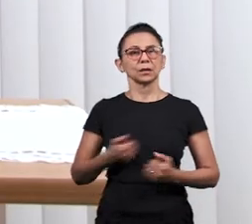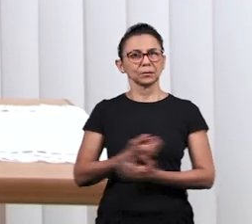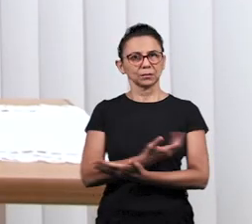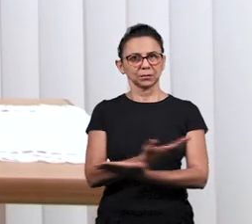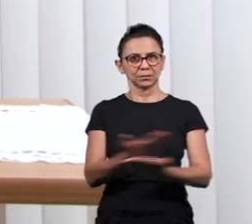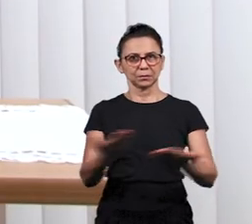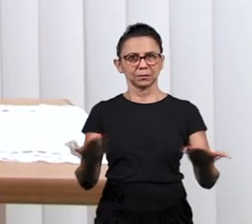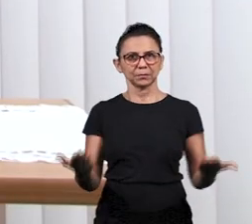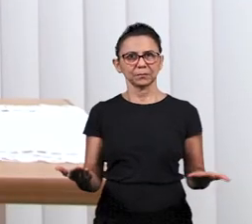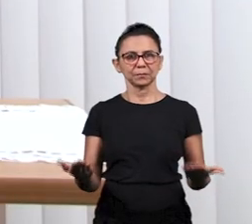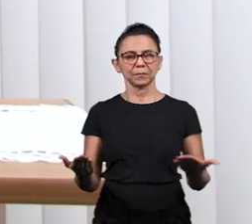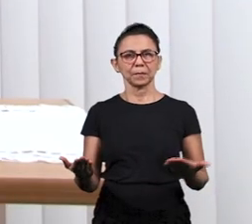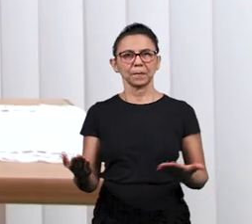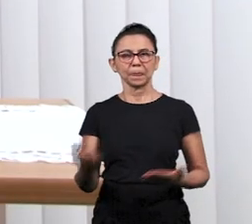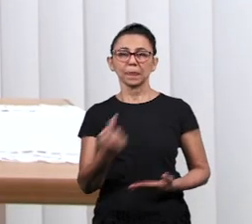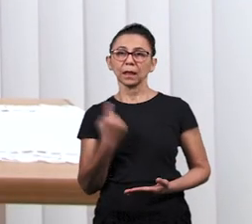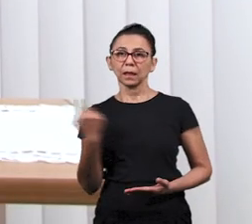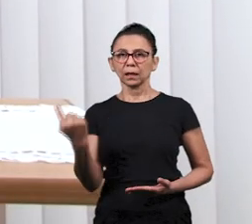Мы приветствуем